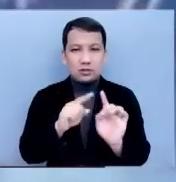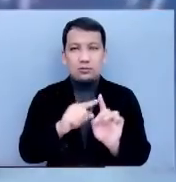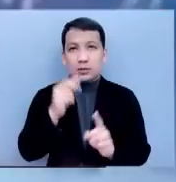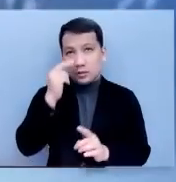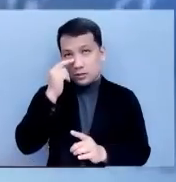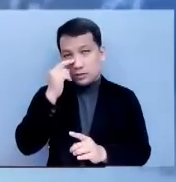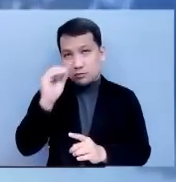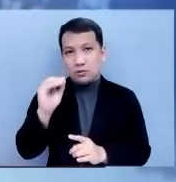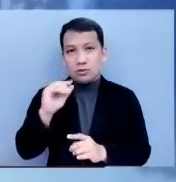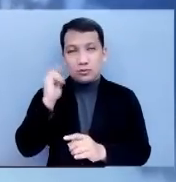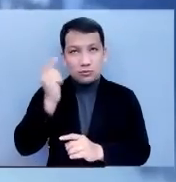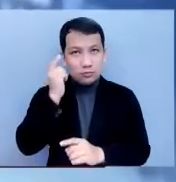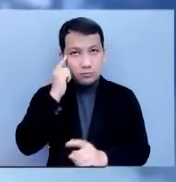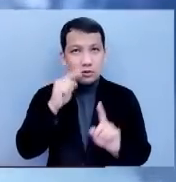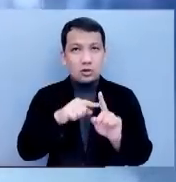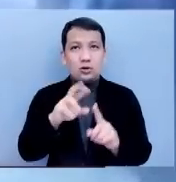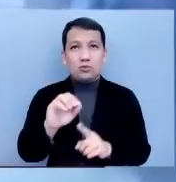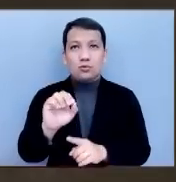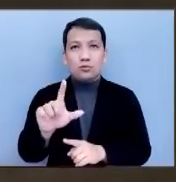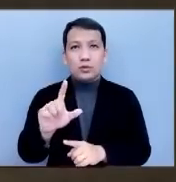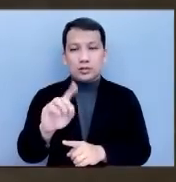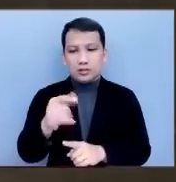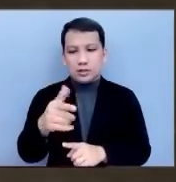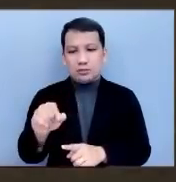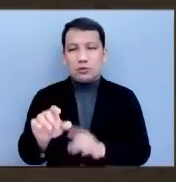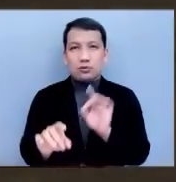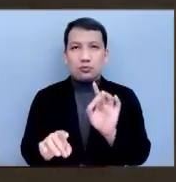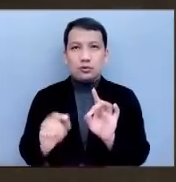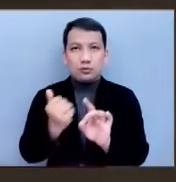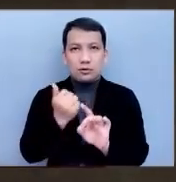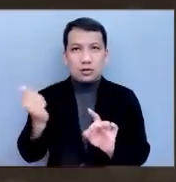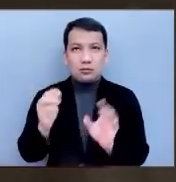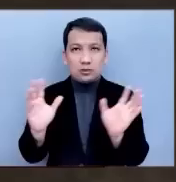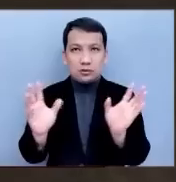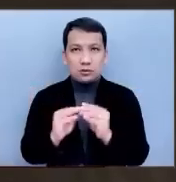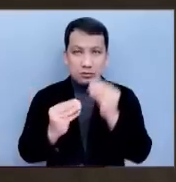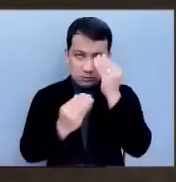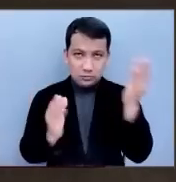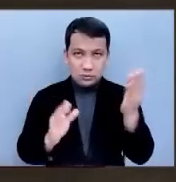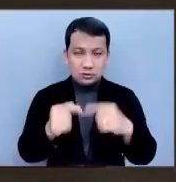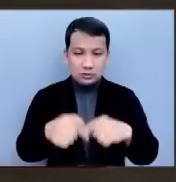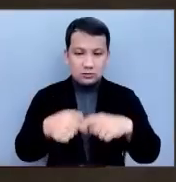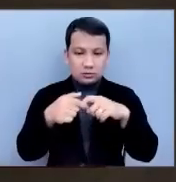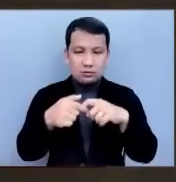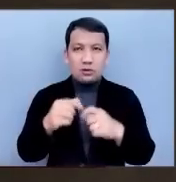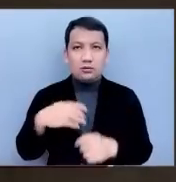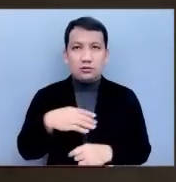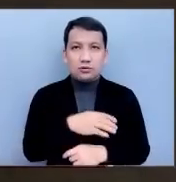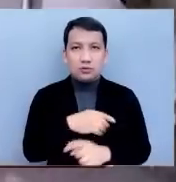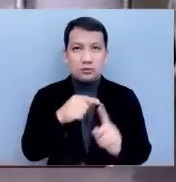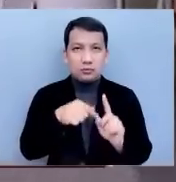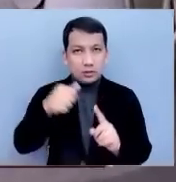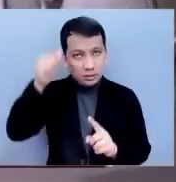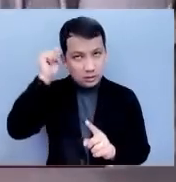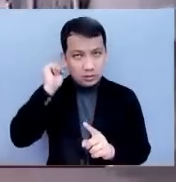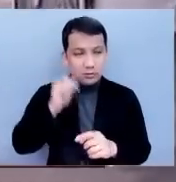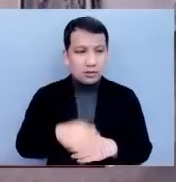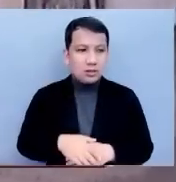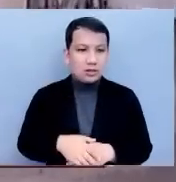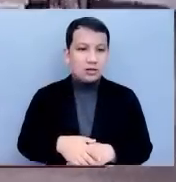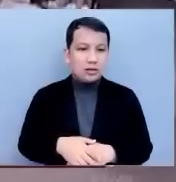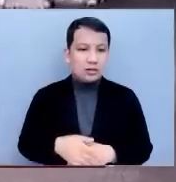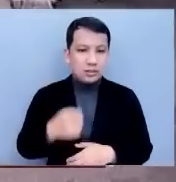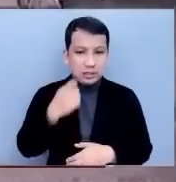Oriental Governor Ruel Degamo at 8 iba pa. Yan ang iginiit ng kampo ni suspended Congressman Arnie Teves. Kaya